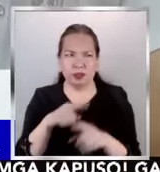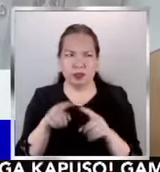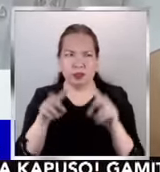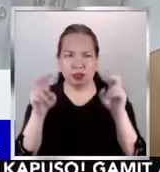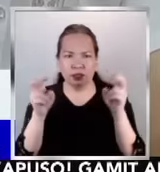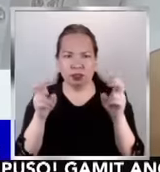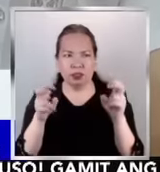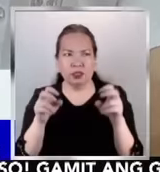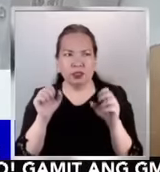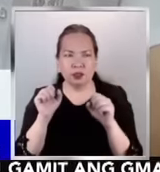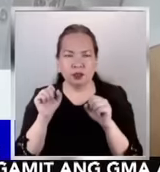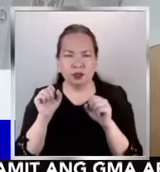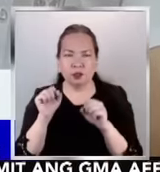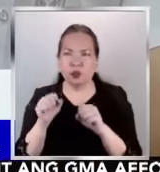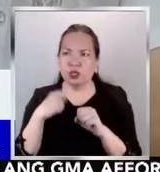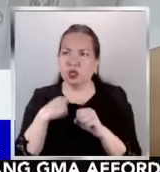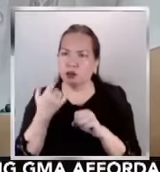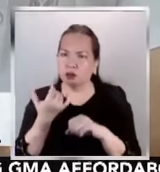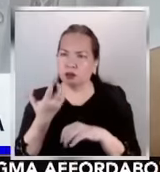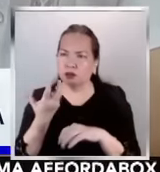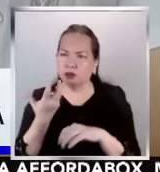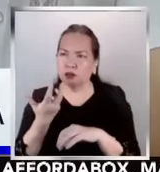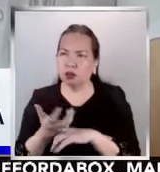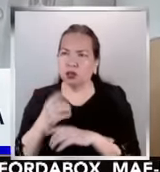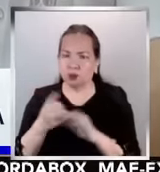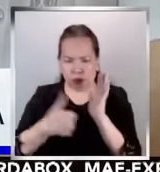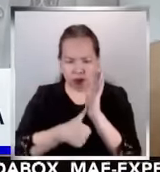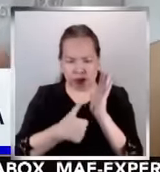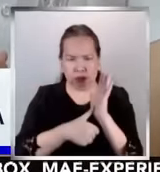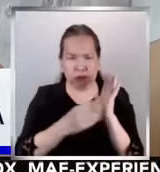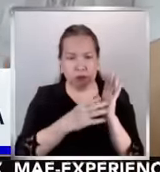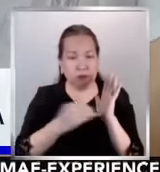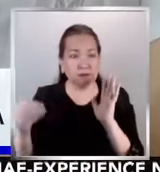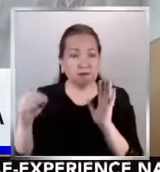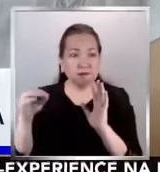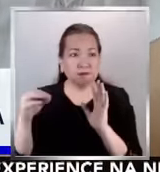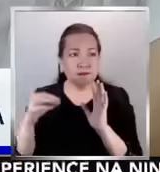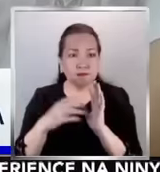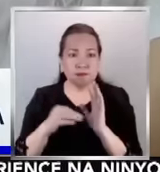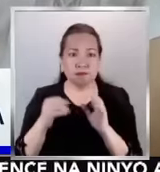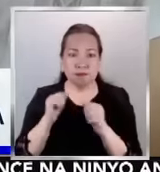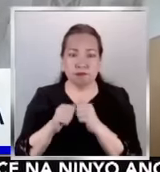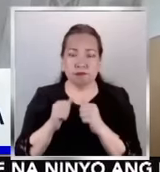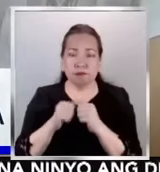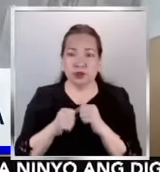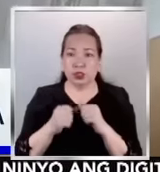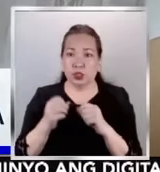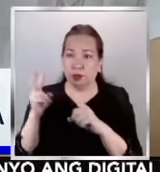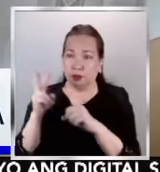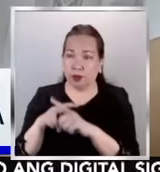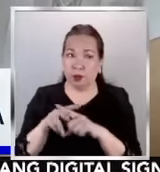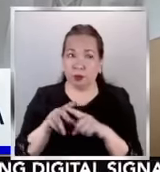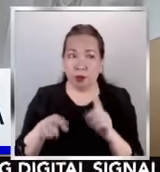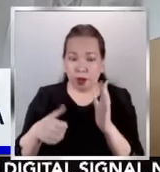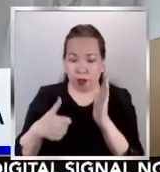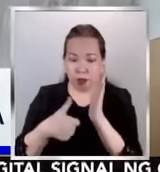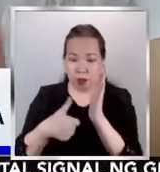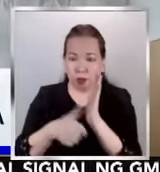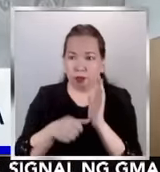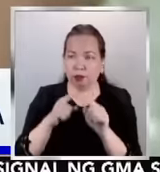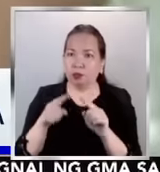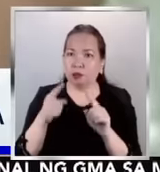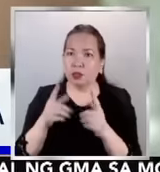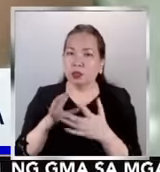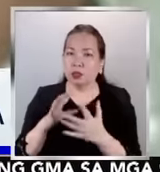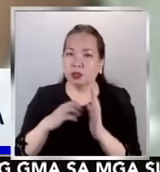license nahuhuli namin yan e through biometrics e ah tatakbo Yung kanyang application pero pag biometrics hal malaman na hindi